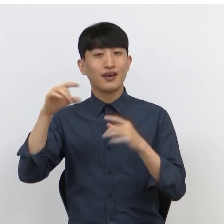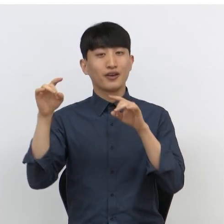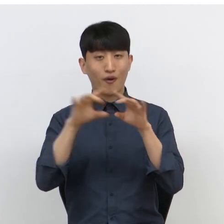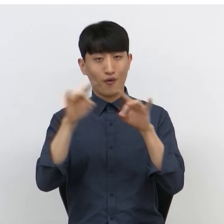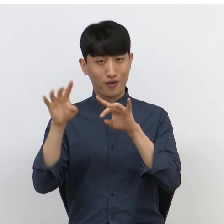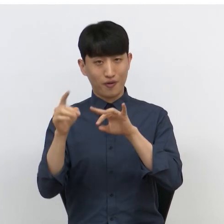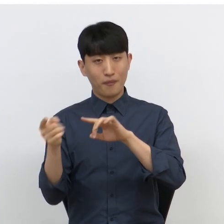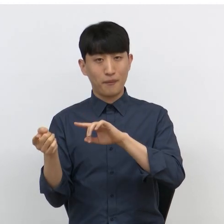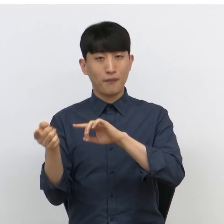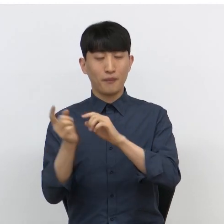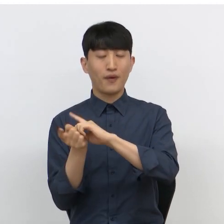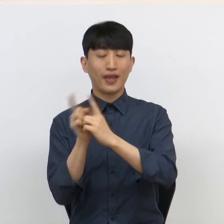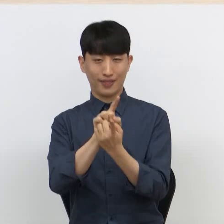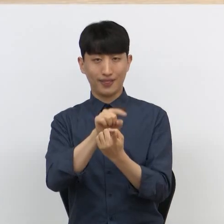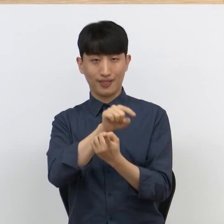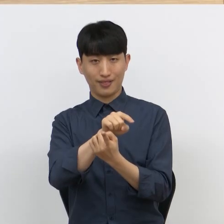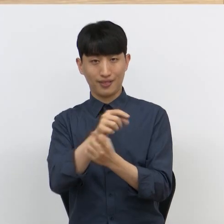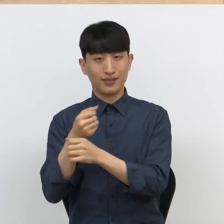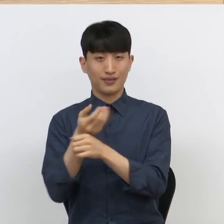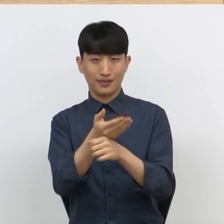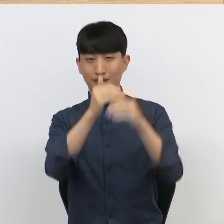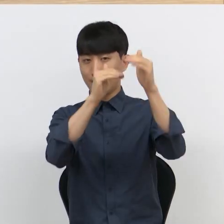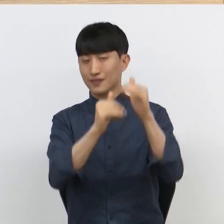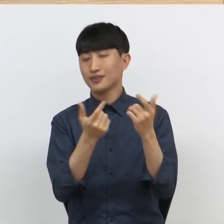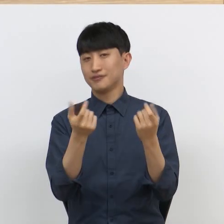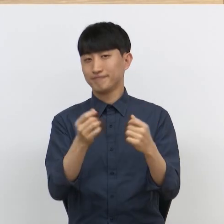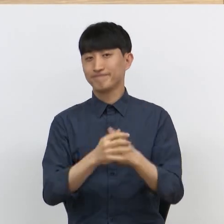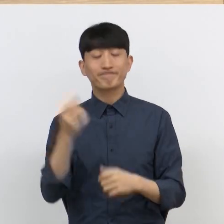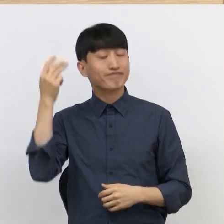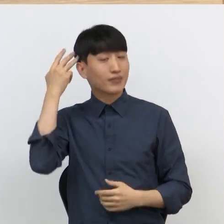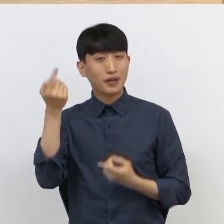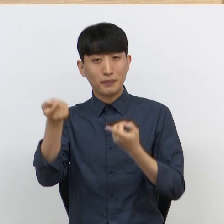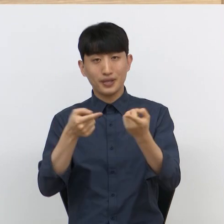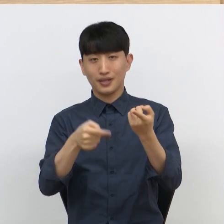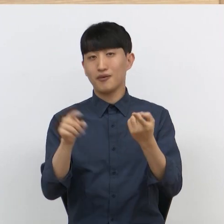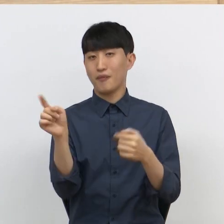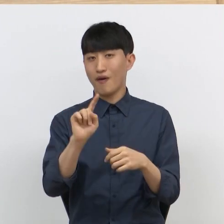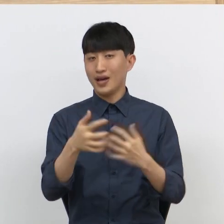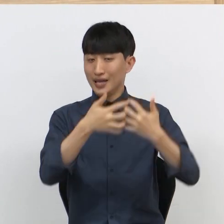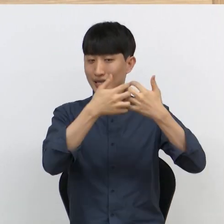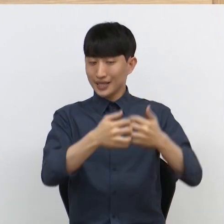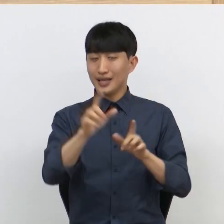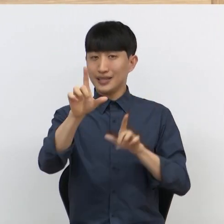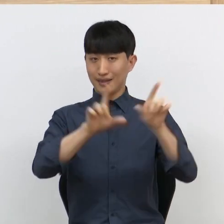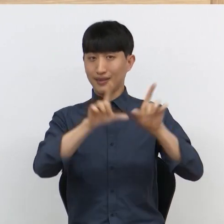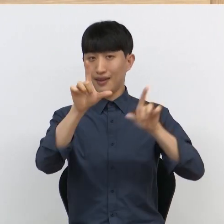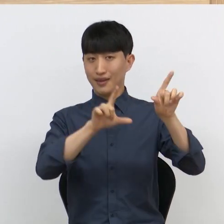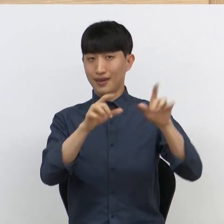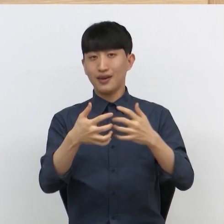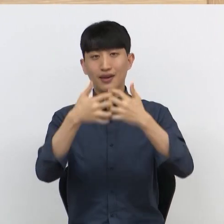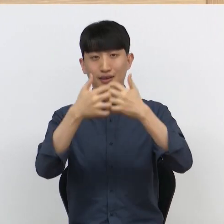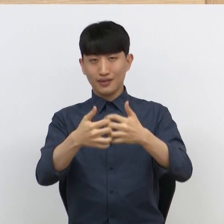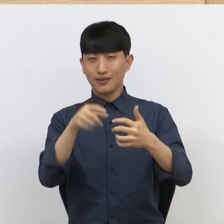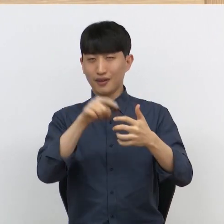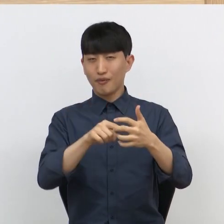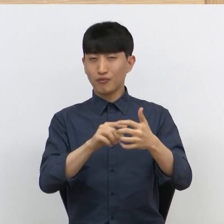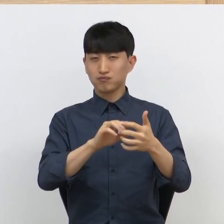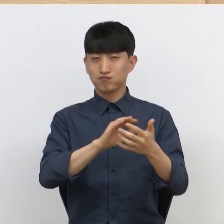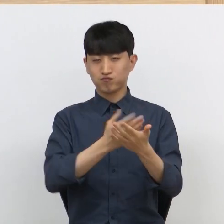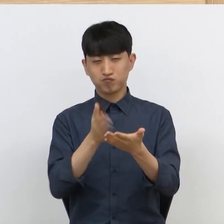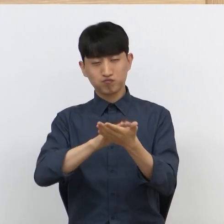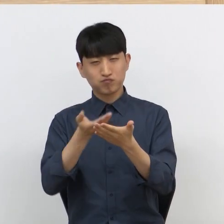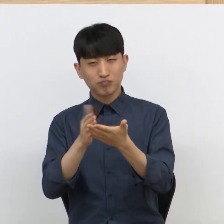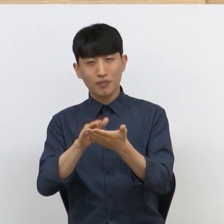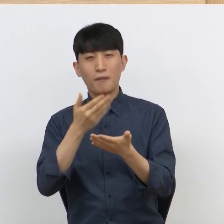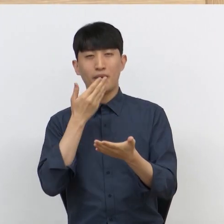과정을 설명을 합니다. 그리고 또 매핑이라고 하는 것은 기기의 상태나 그다음에 또 기계가 막 변할 수가 있거든요. 이런